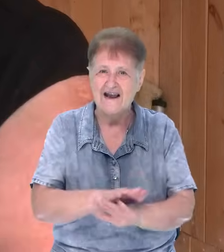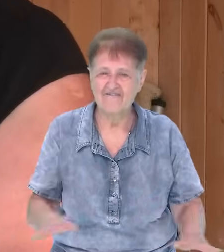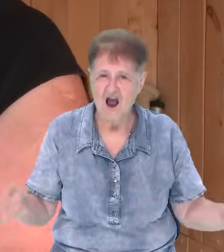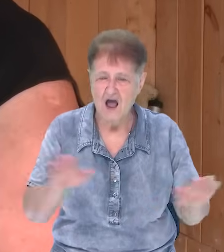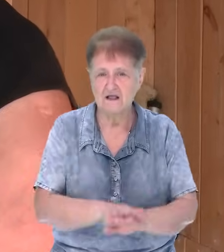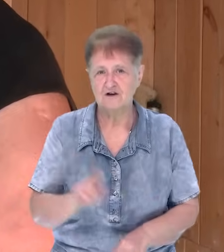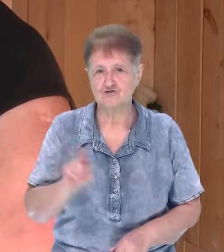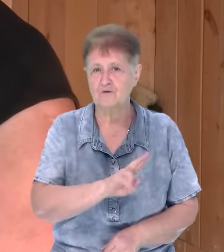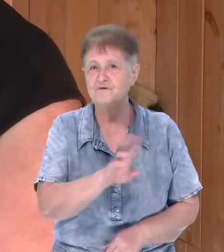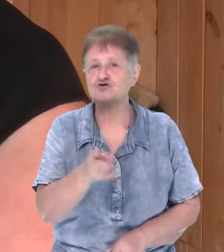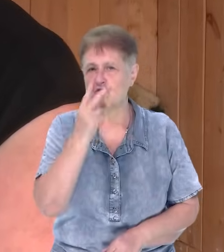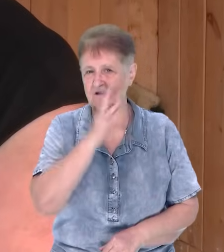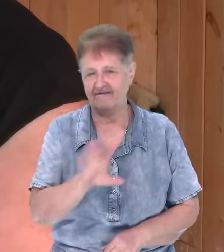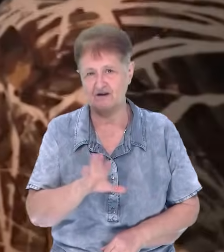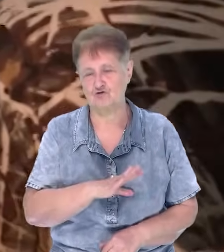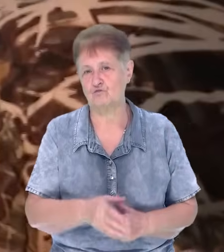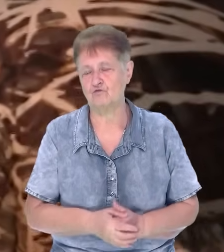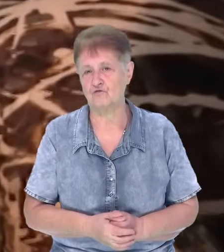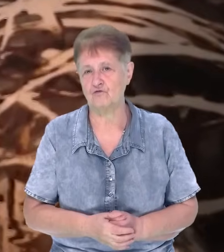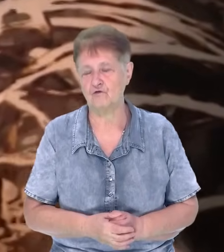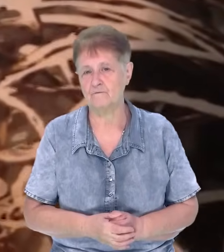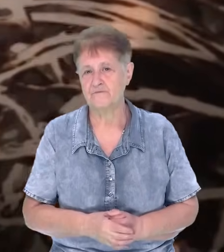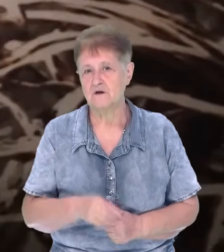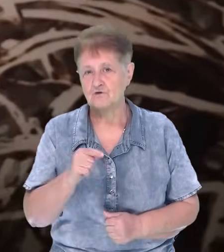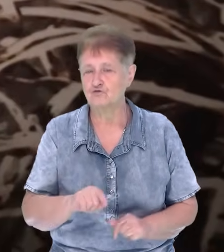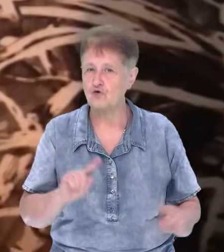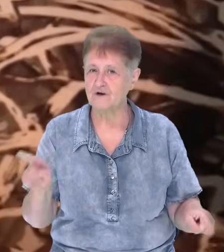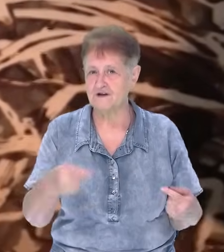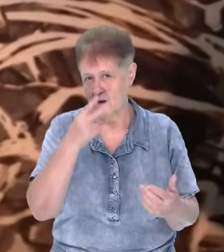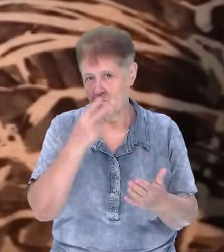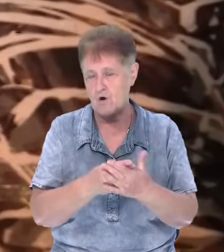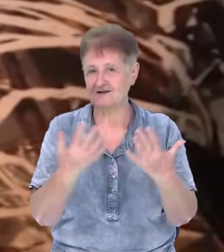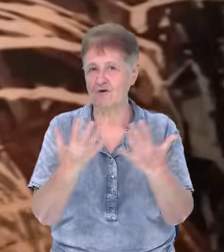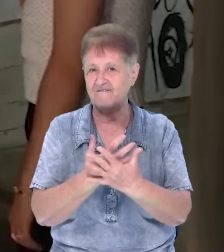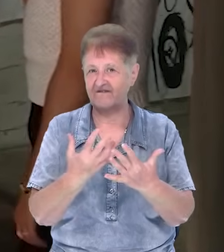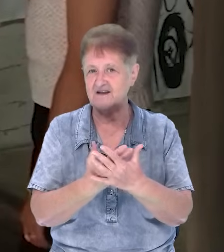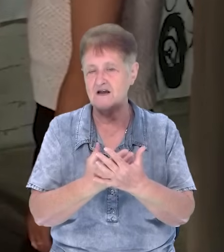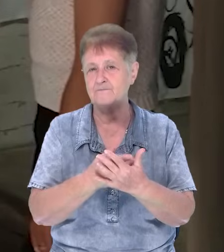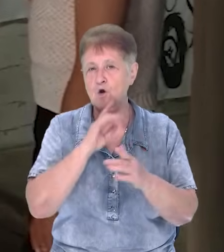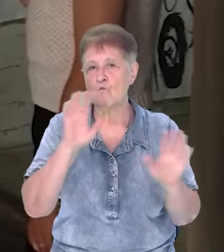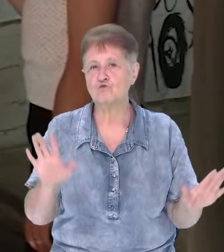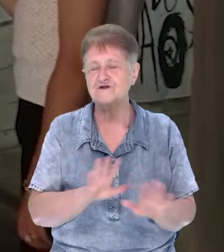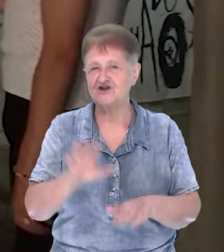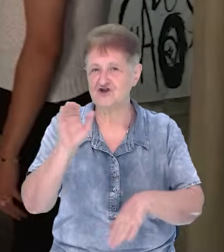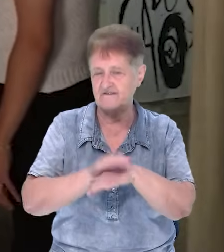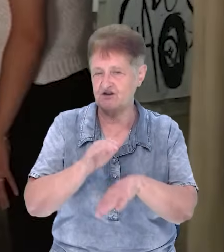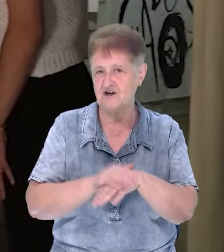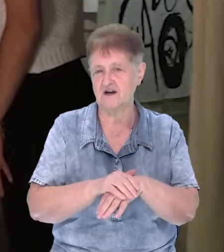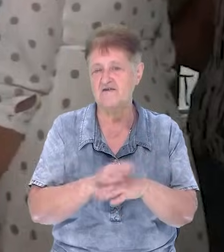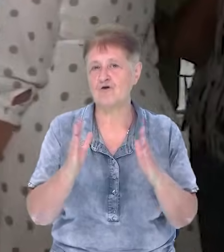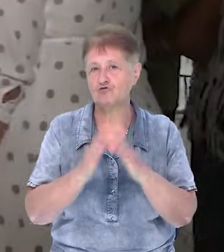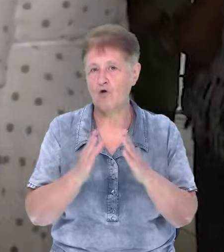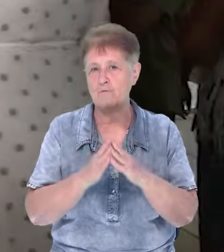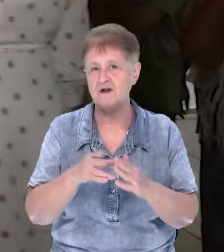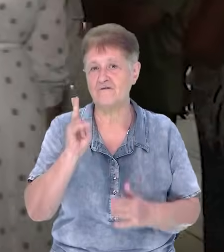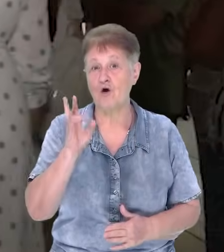поприкривали, щоб нічого не було видно. 3 роки тут організовували покази фільмів, музичні вечори та перформанси. У домі